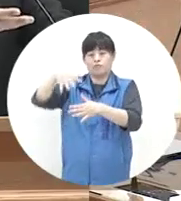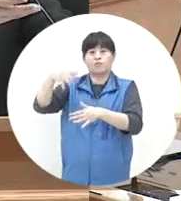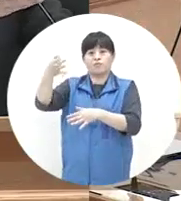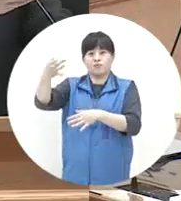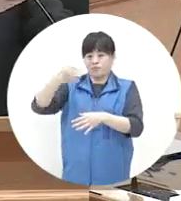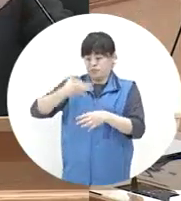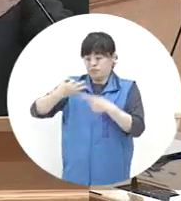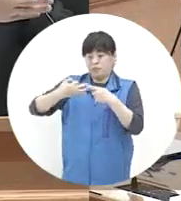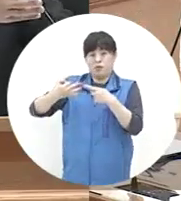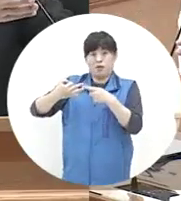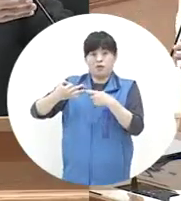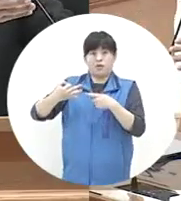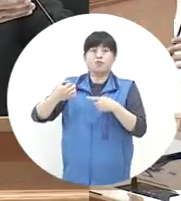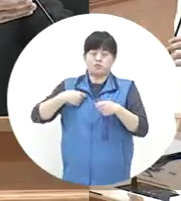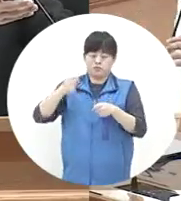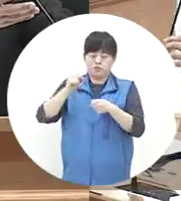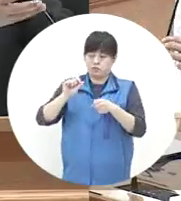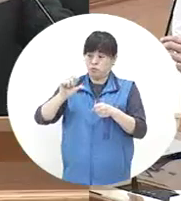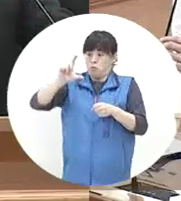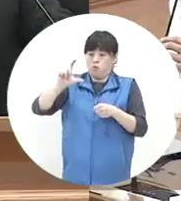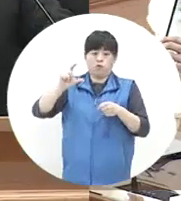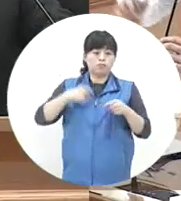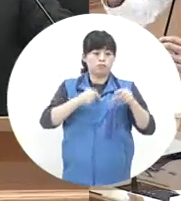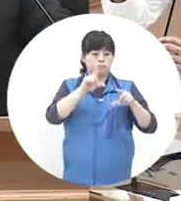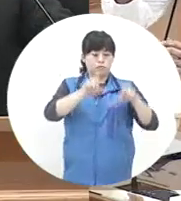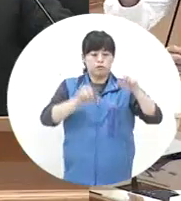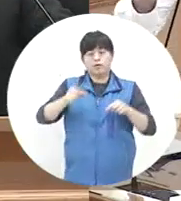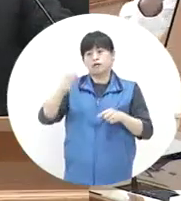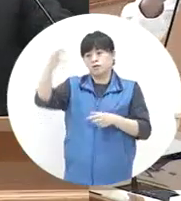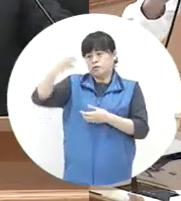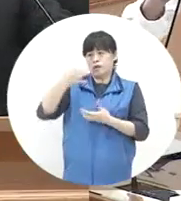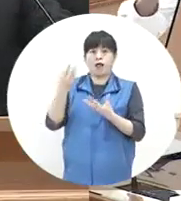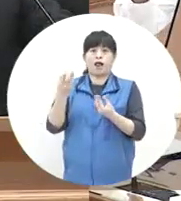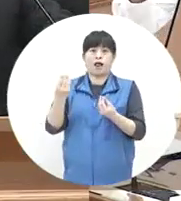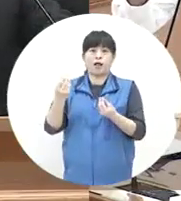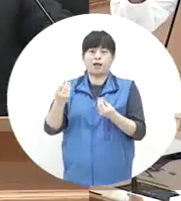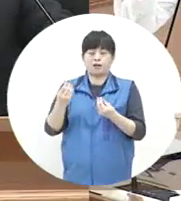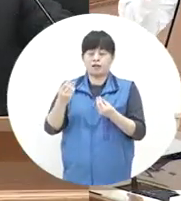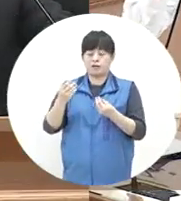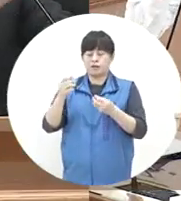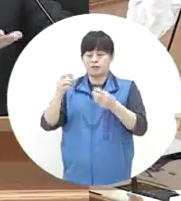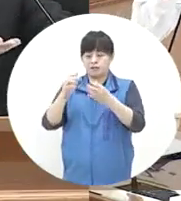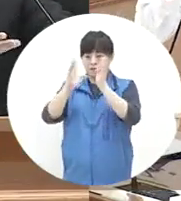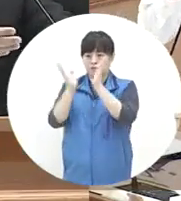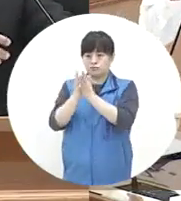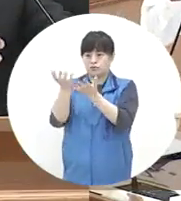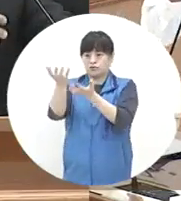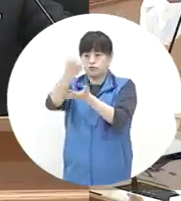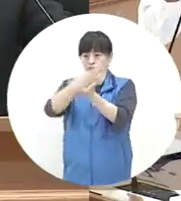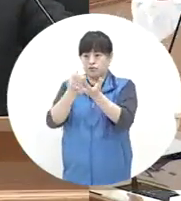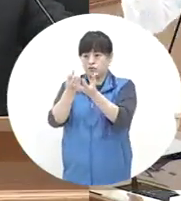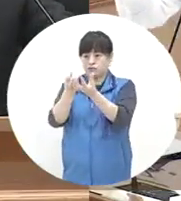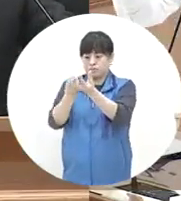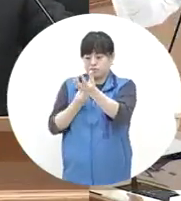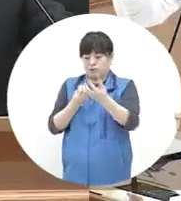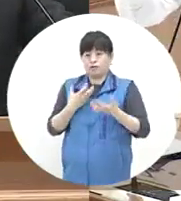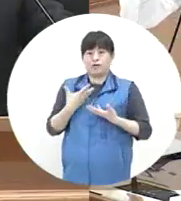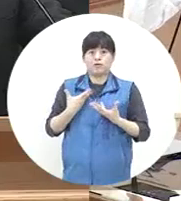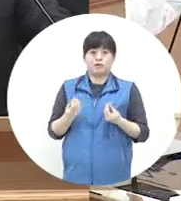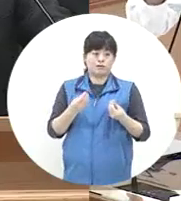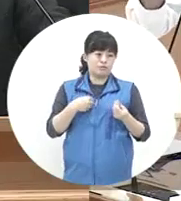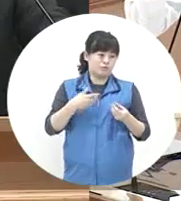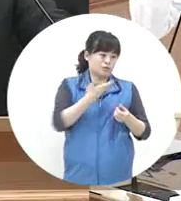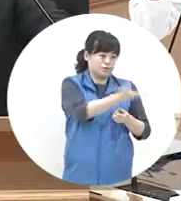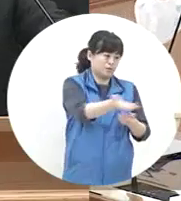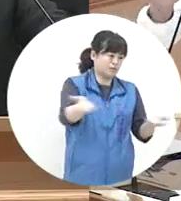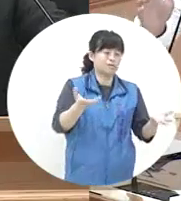可以 OK 更多的资源。那你水库不来啊？ 来 你统筹分配水管之后，多水给我，我可以给大家多照顾一点啊。 市